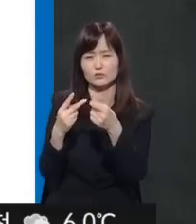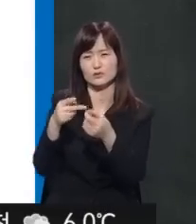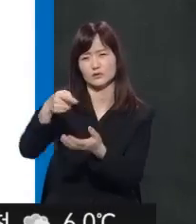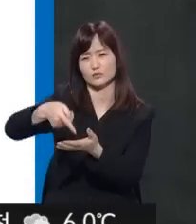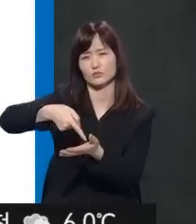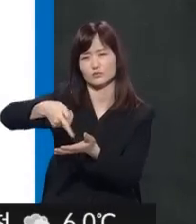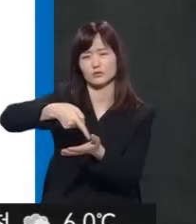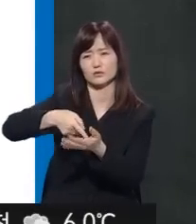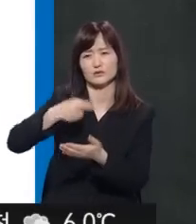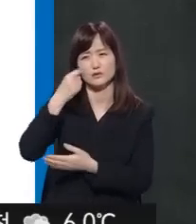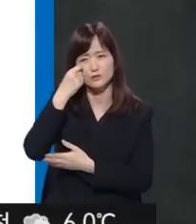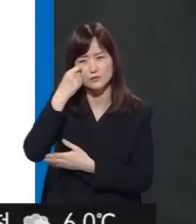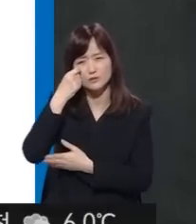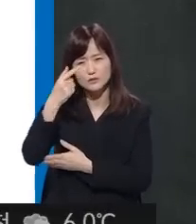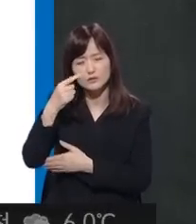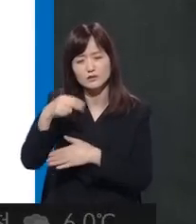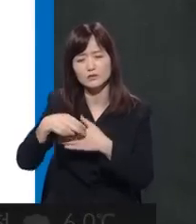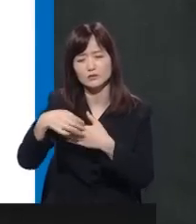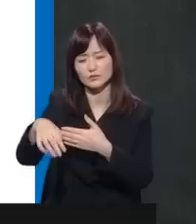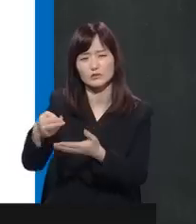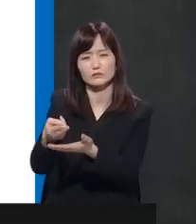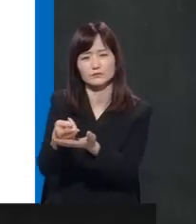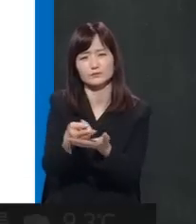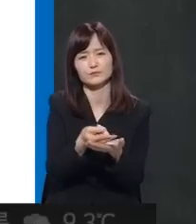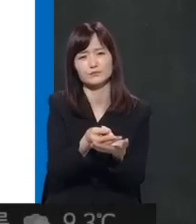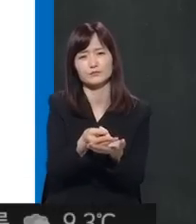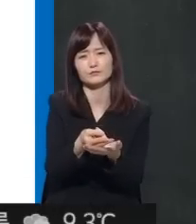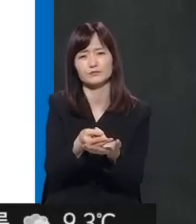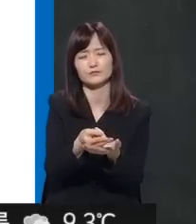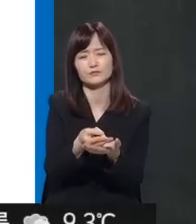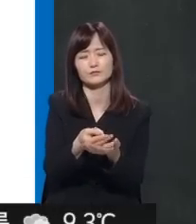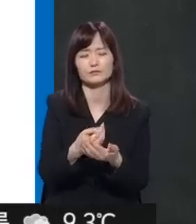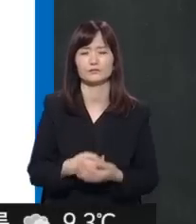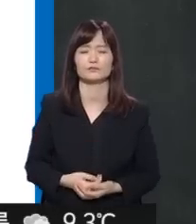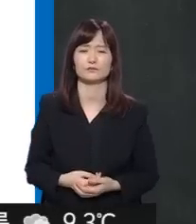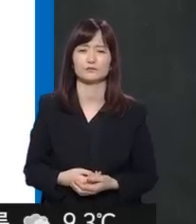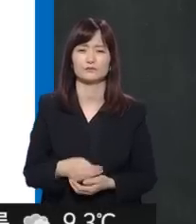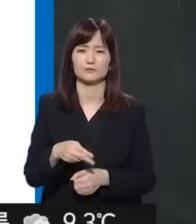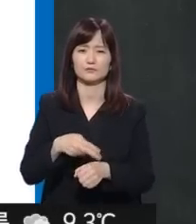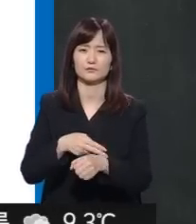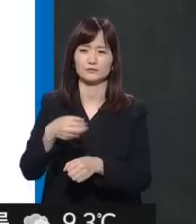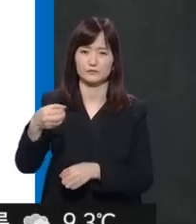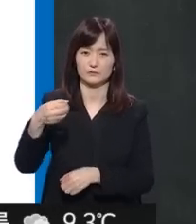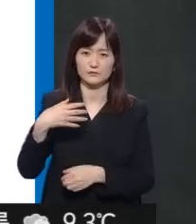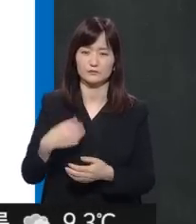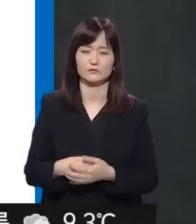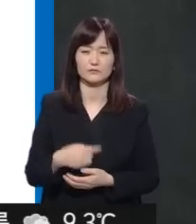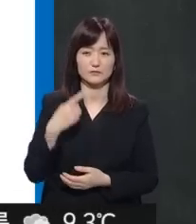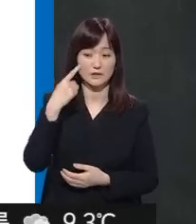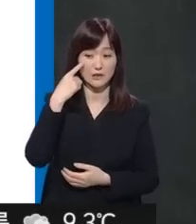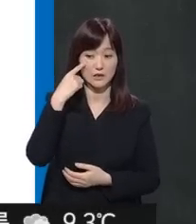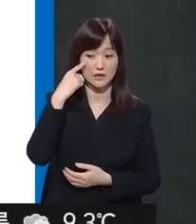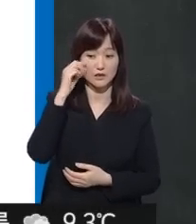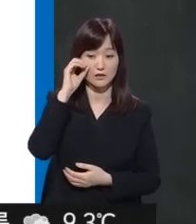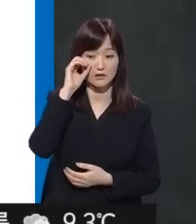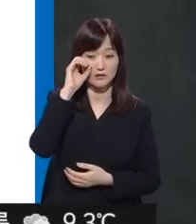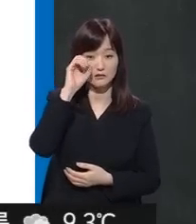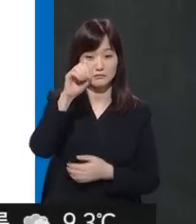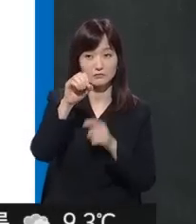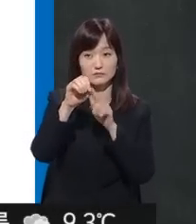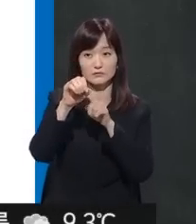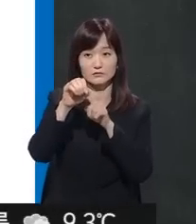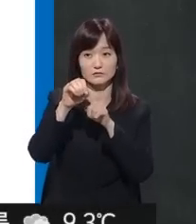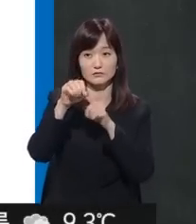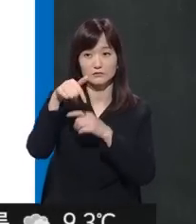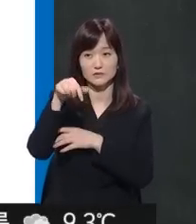상태입니다 6개월 동안 병원에 누워 계셨구요 의사께서 의사가 얘기하기를 각막이 또 떨어지면 4차